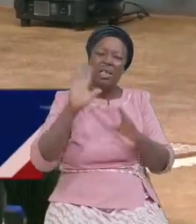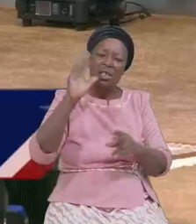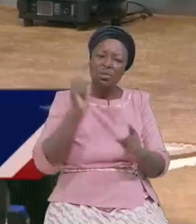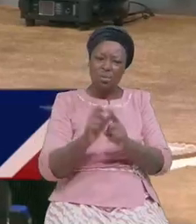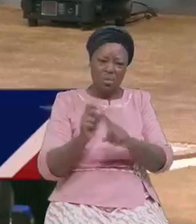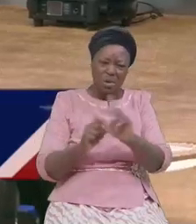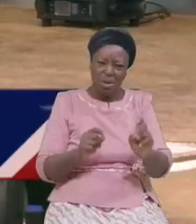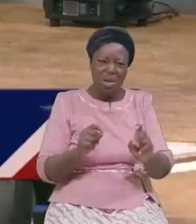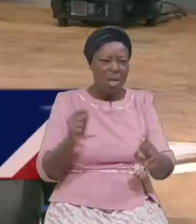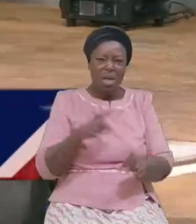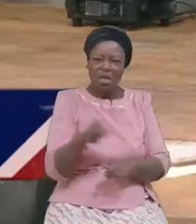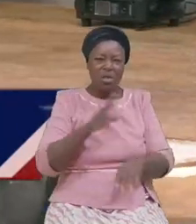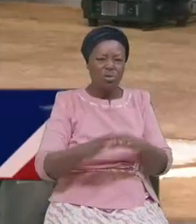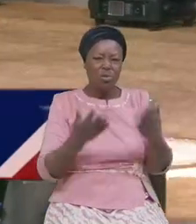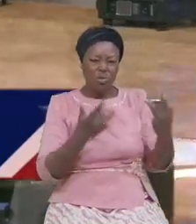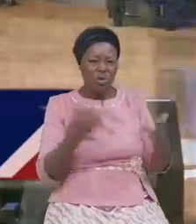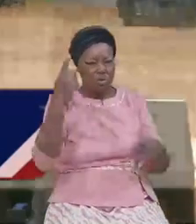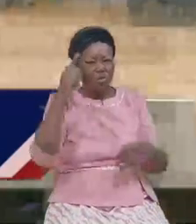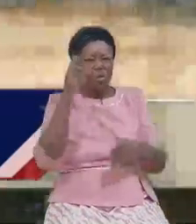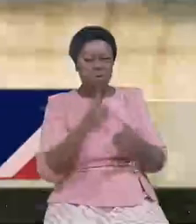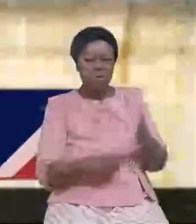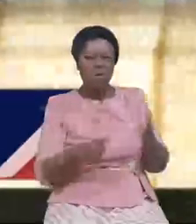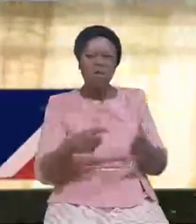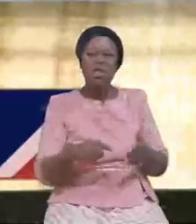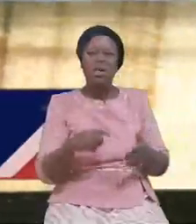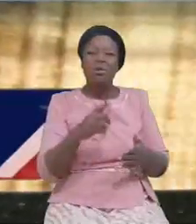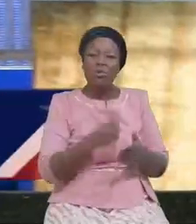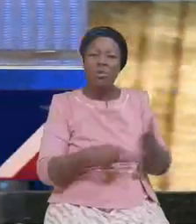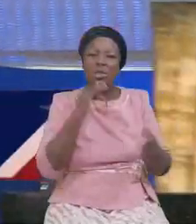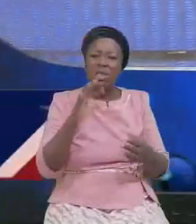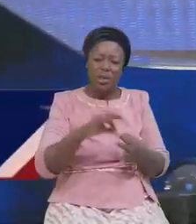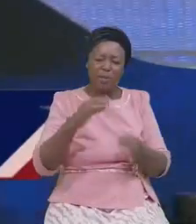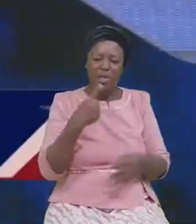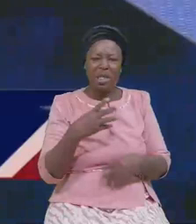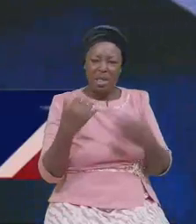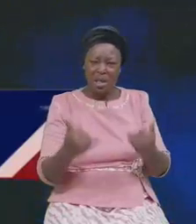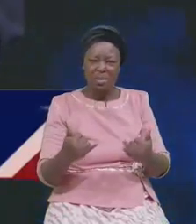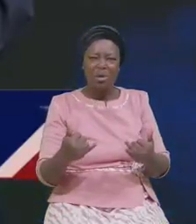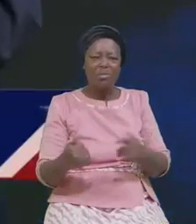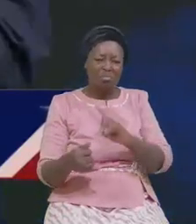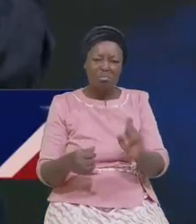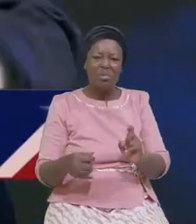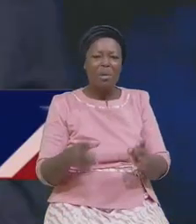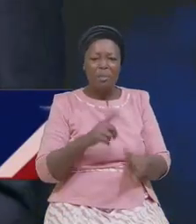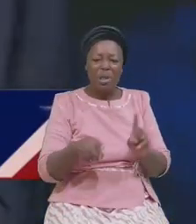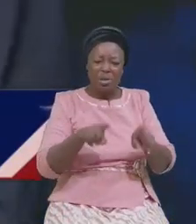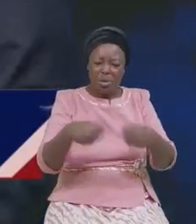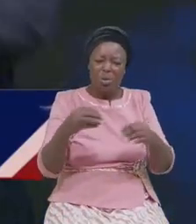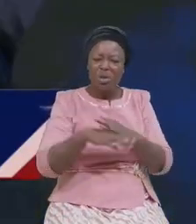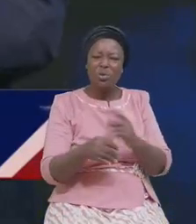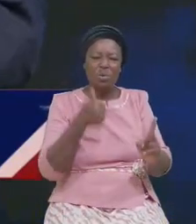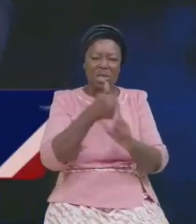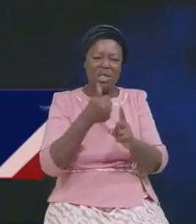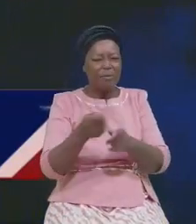Ils n'attendent pas de savoir ce que l'Esprit dit maintenant. Ils rentrent dans le management de soi. Et